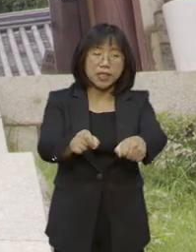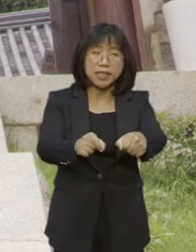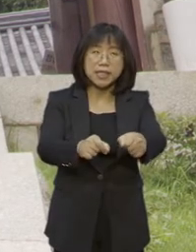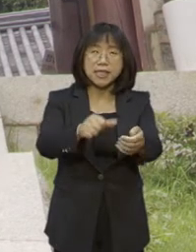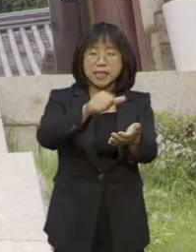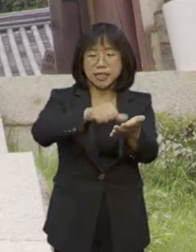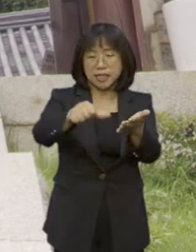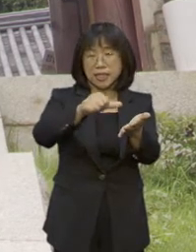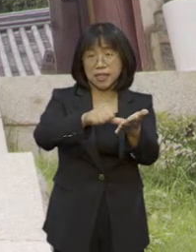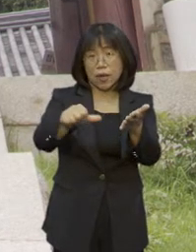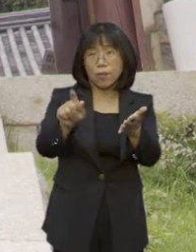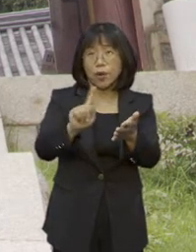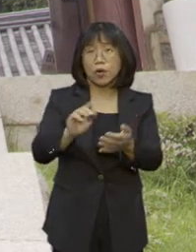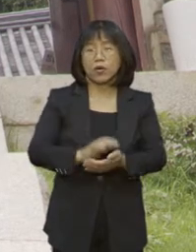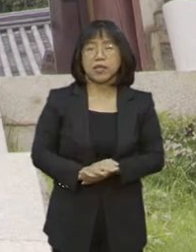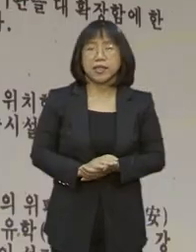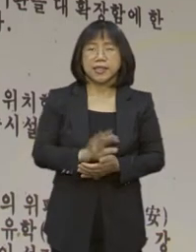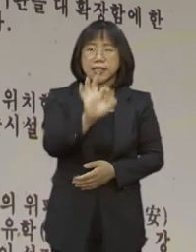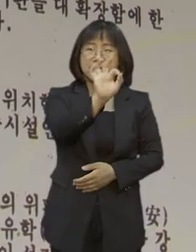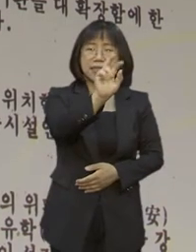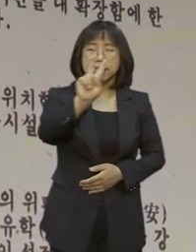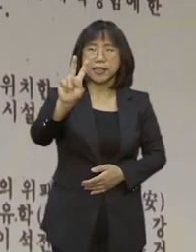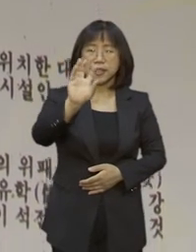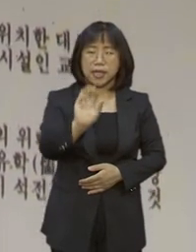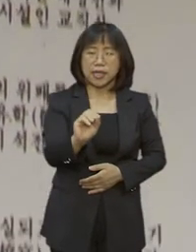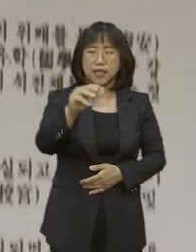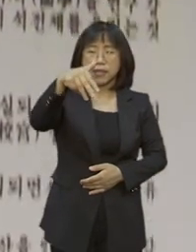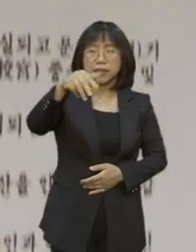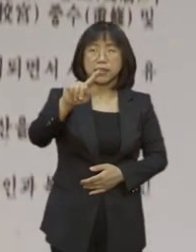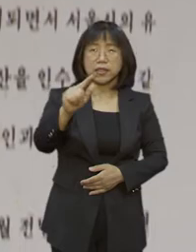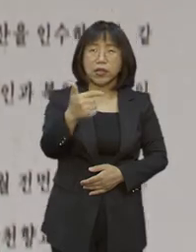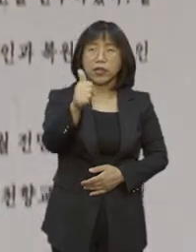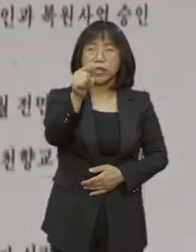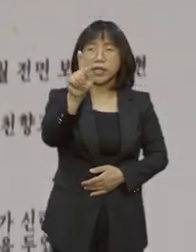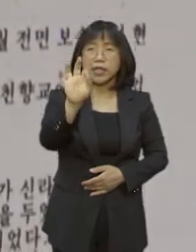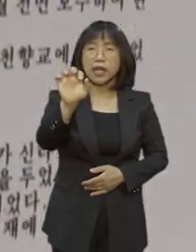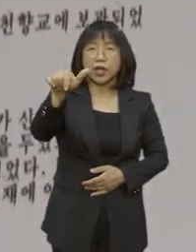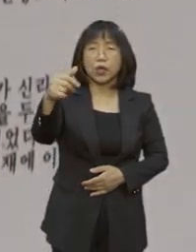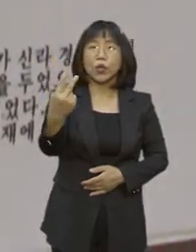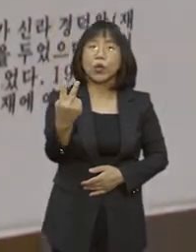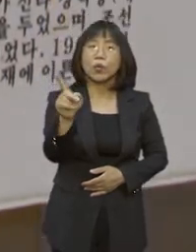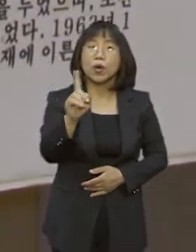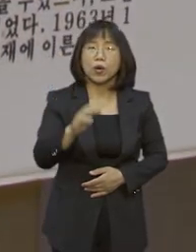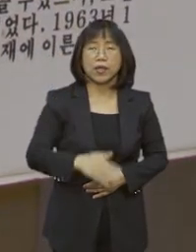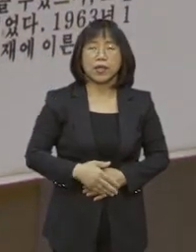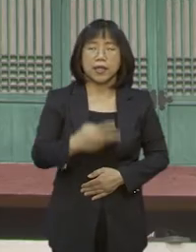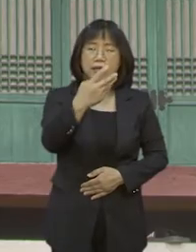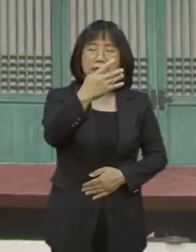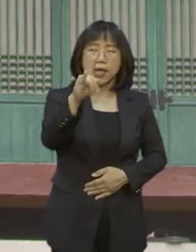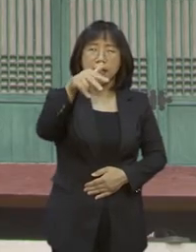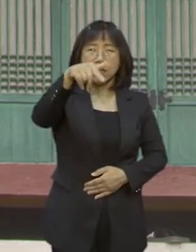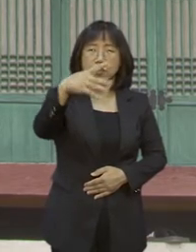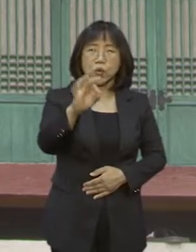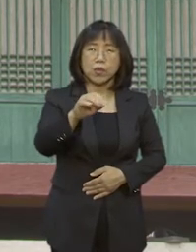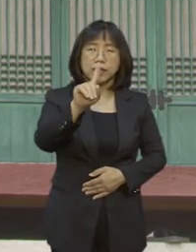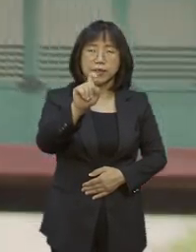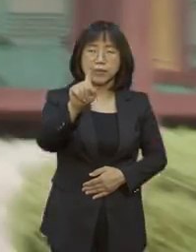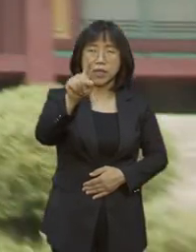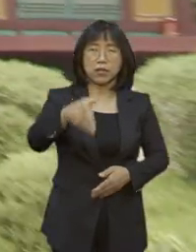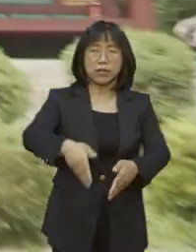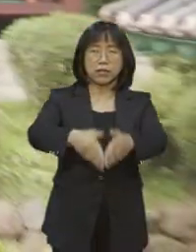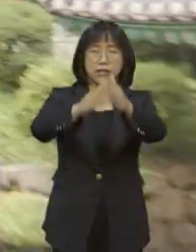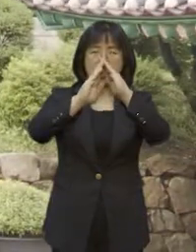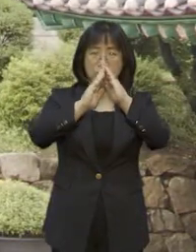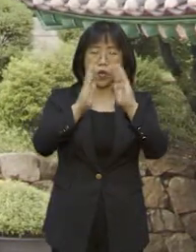서울특별시 기념물 제8호인 양천향교, 서울에서 남아있는 유일한 향교로 태종 11년 세워진